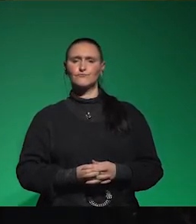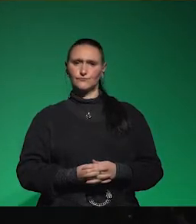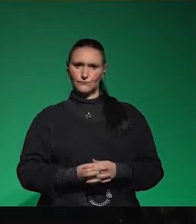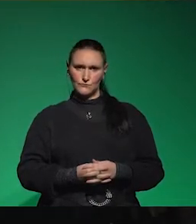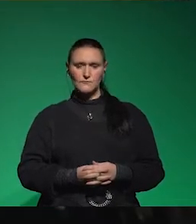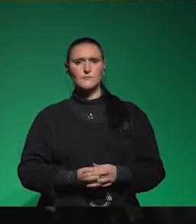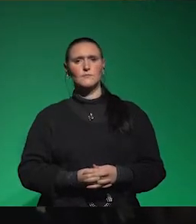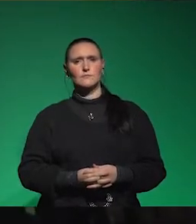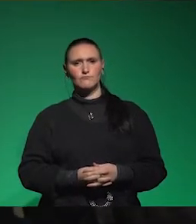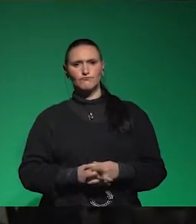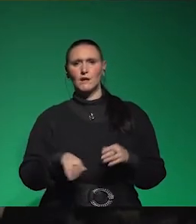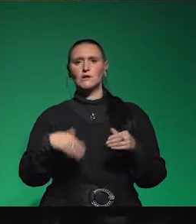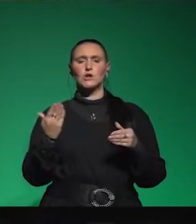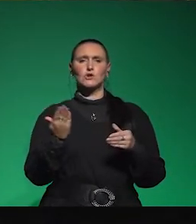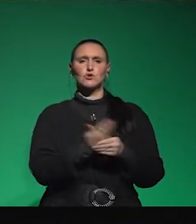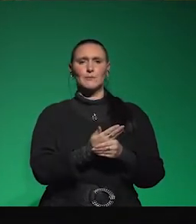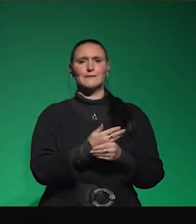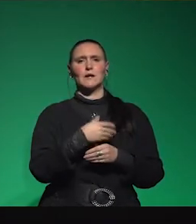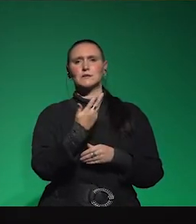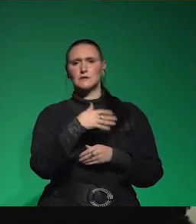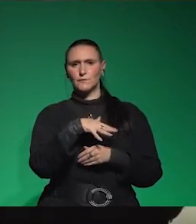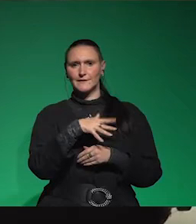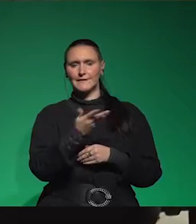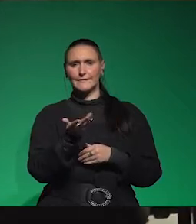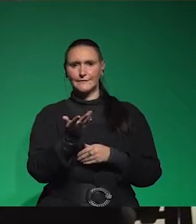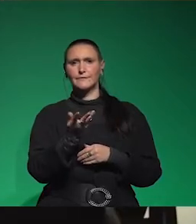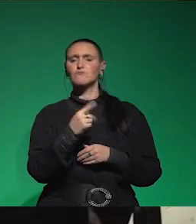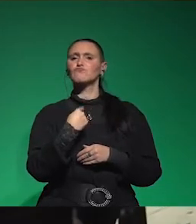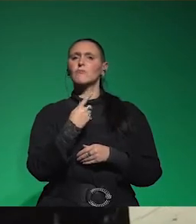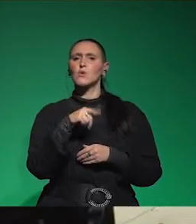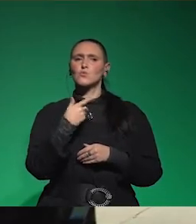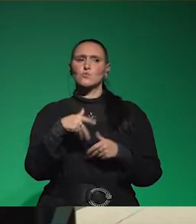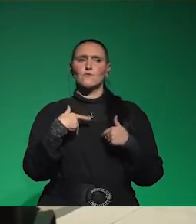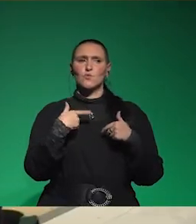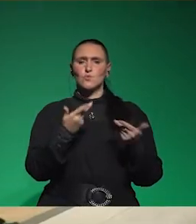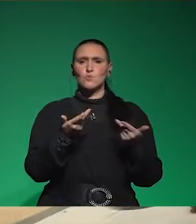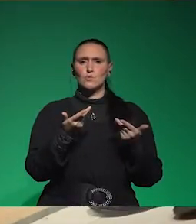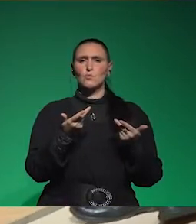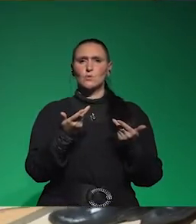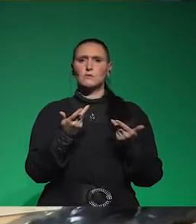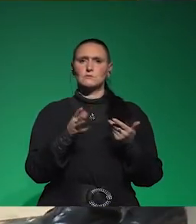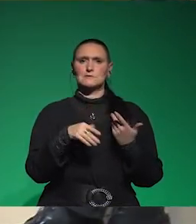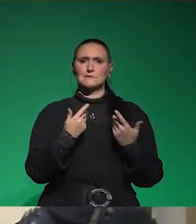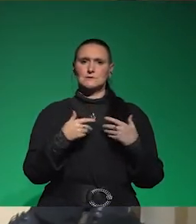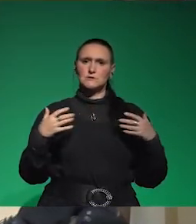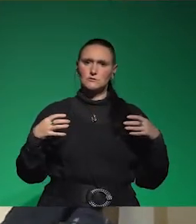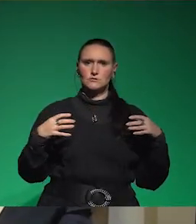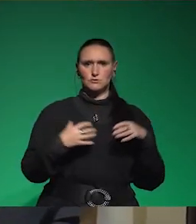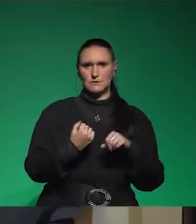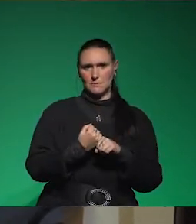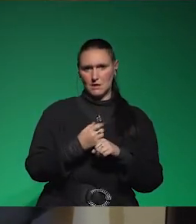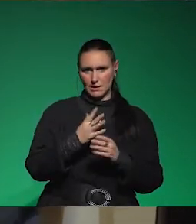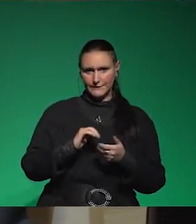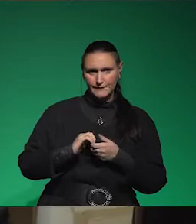Bei der Documenta 15 freuen wir uns schon auf die Zusammenarbeit mit